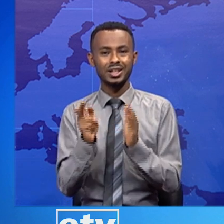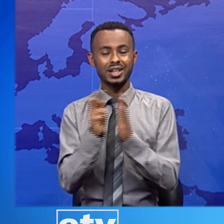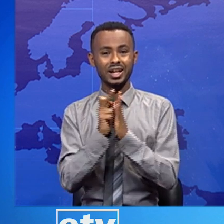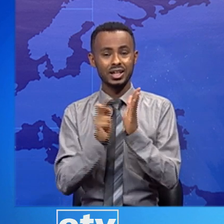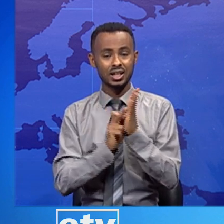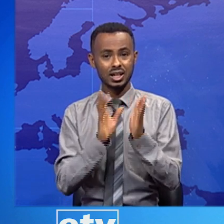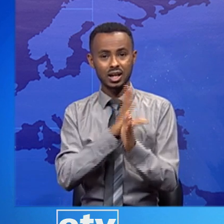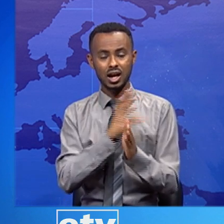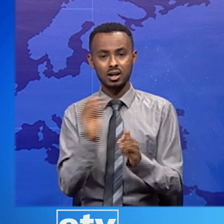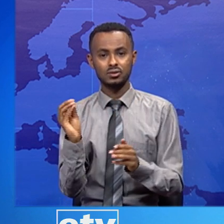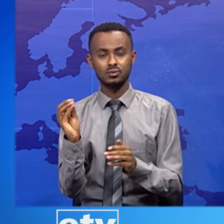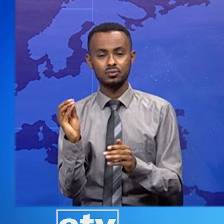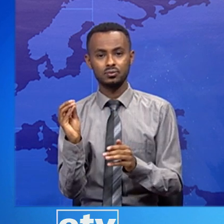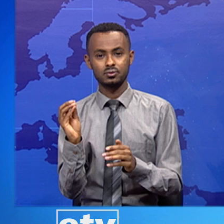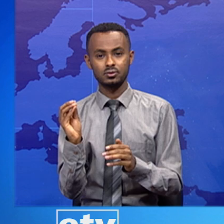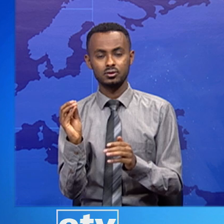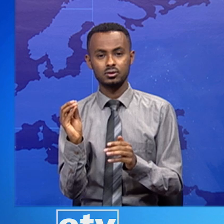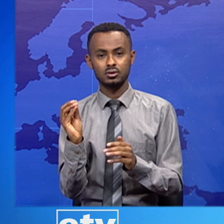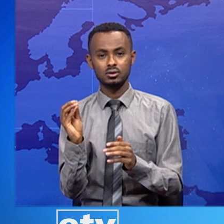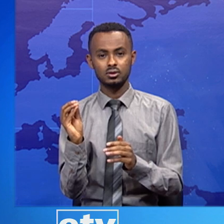የህግና